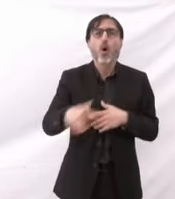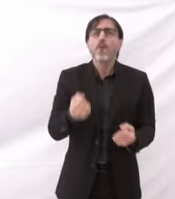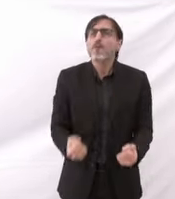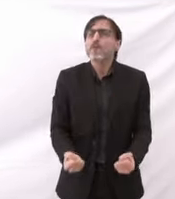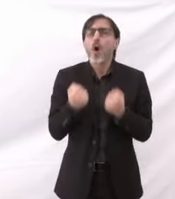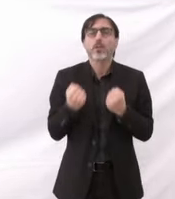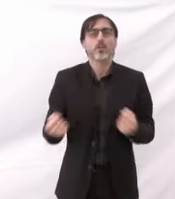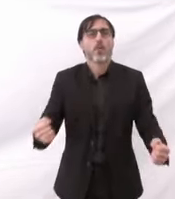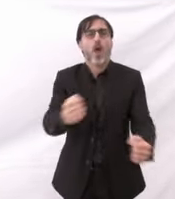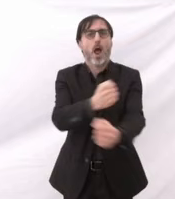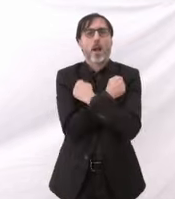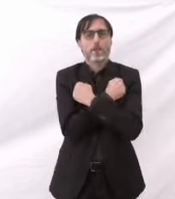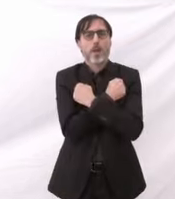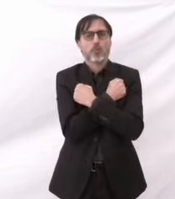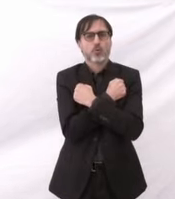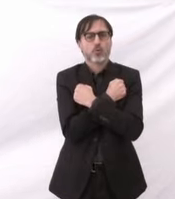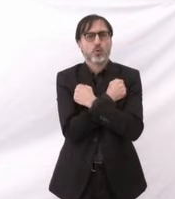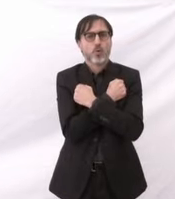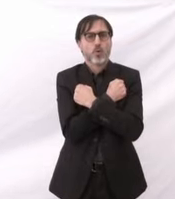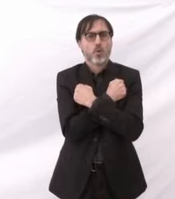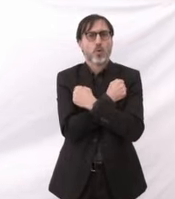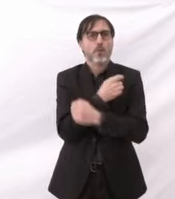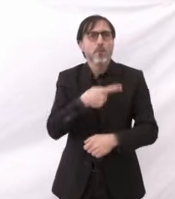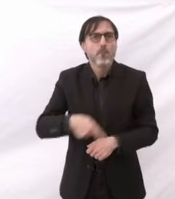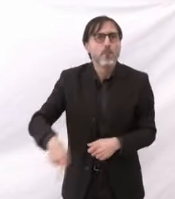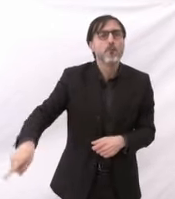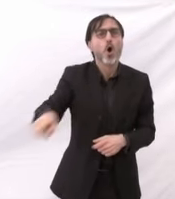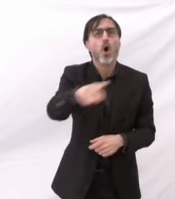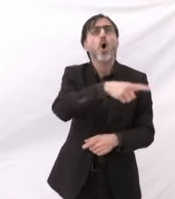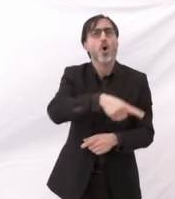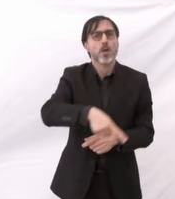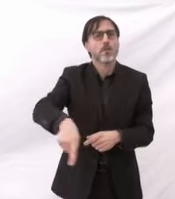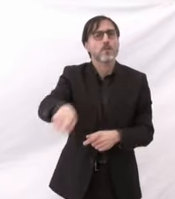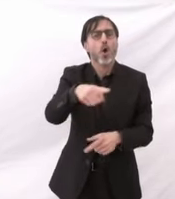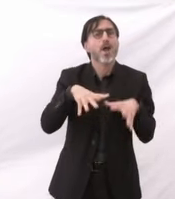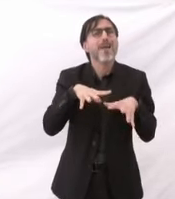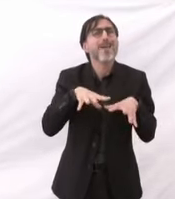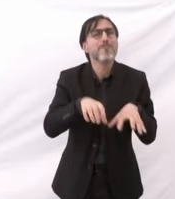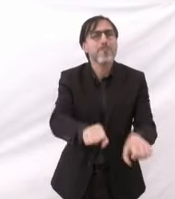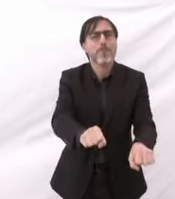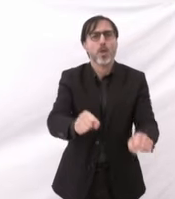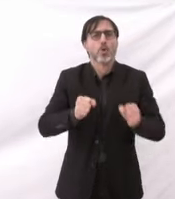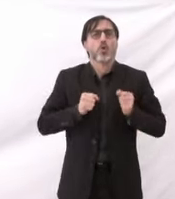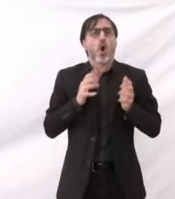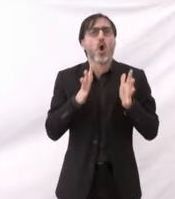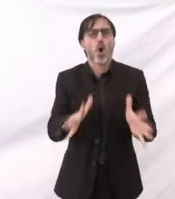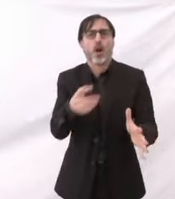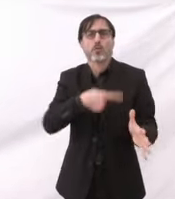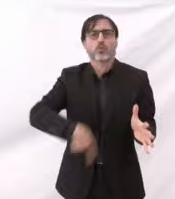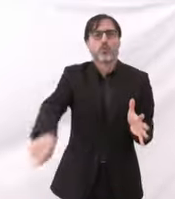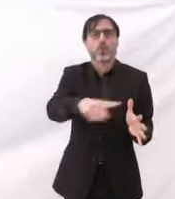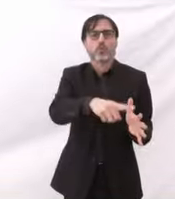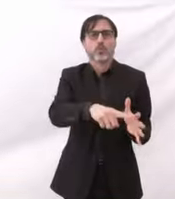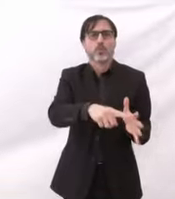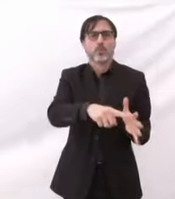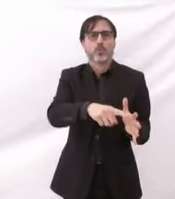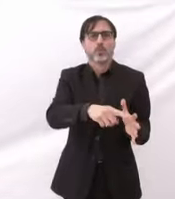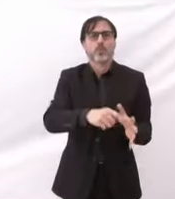abbraccio, abbraccio anche a voi per il vostro impegno e il vostro coraggio.